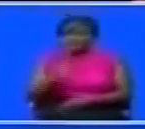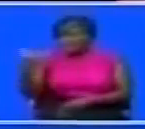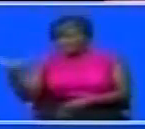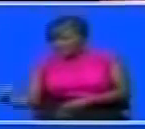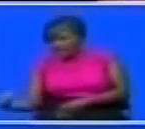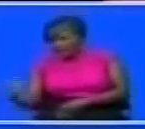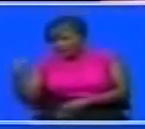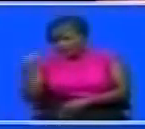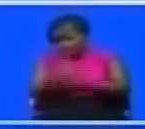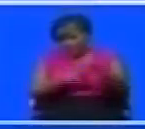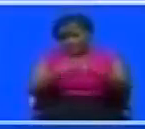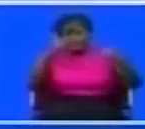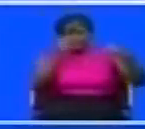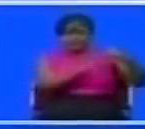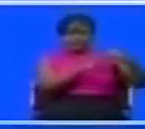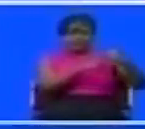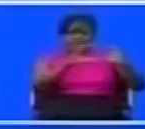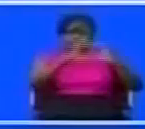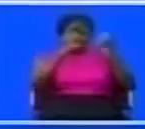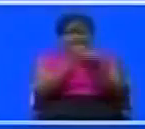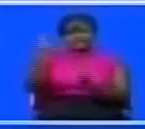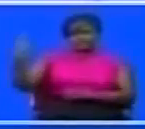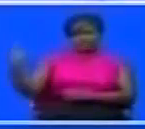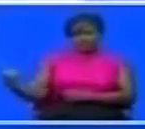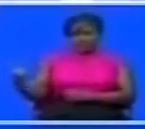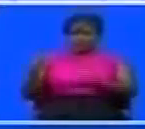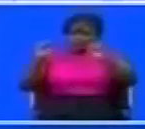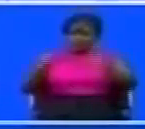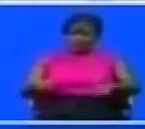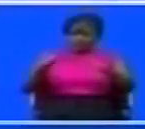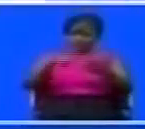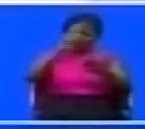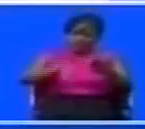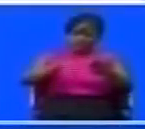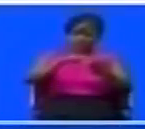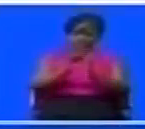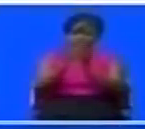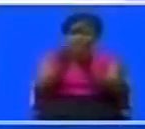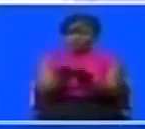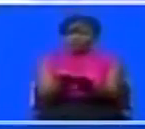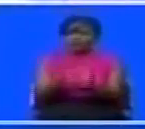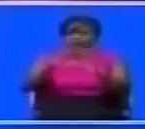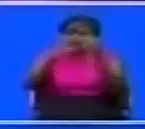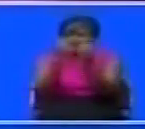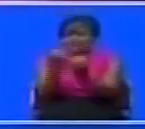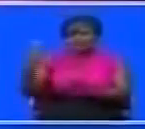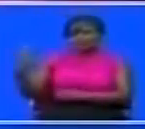wa miaka 6 na kuwa katika darasa la kwanza, anaweza kusoma vitabu vya darasa la